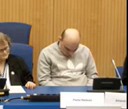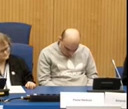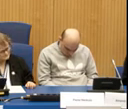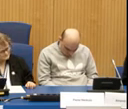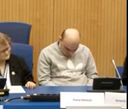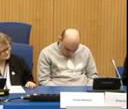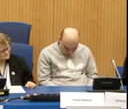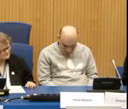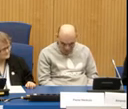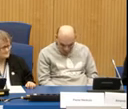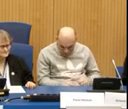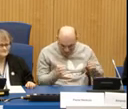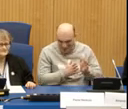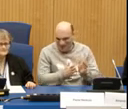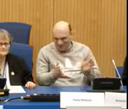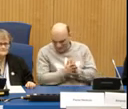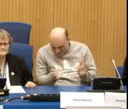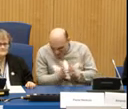Studentenpartys eingeladen.